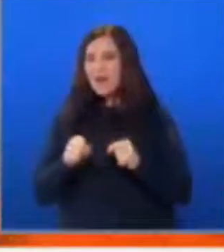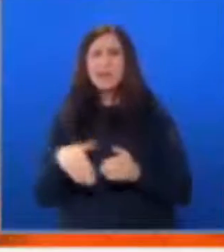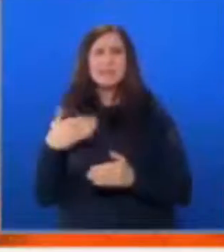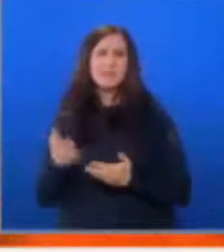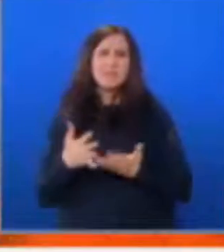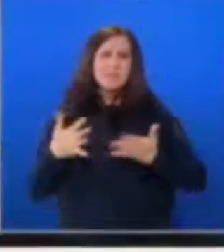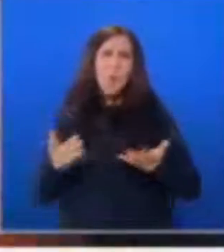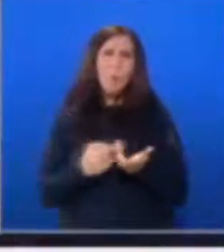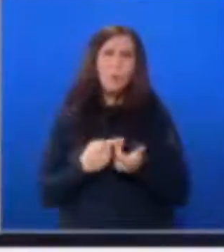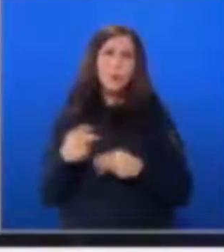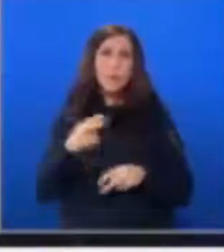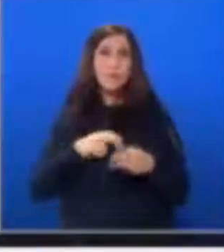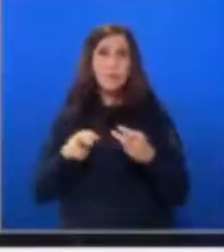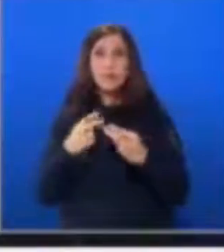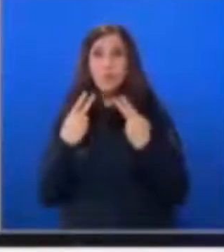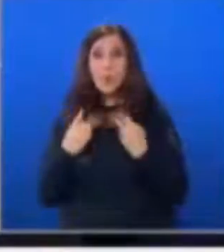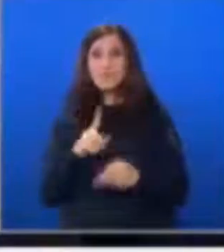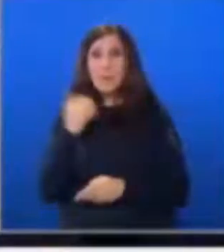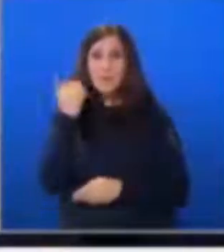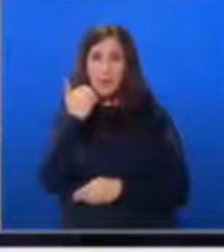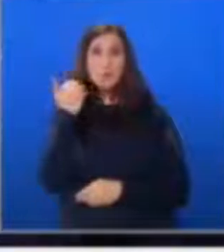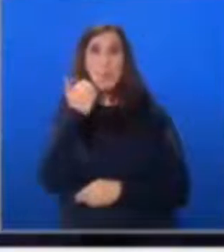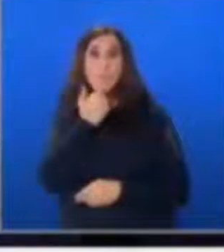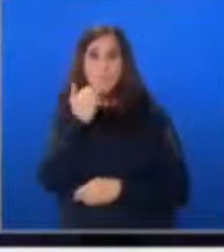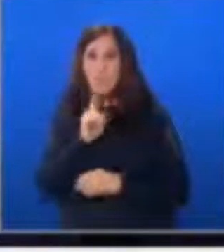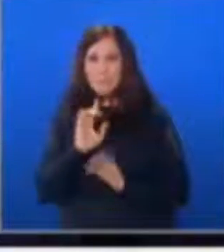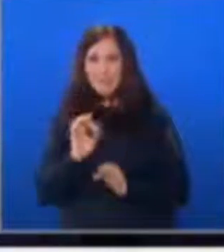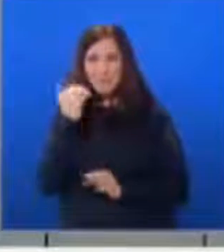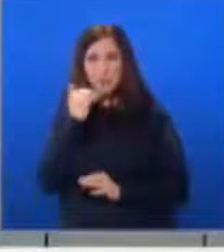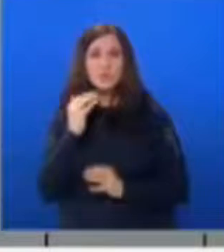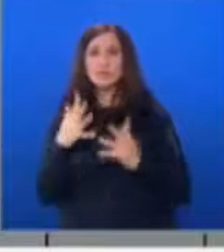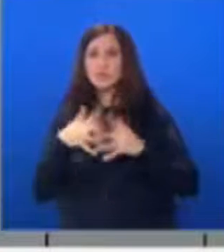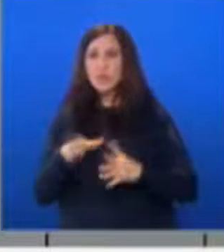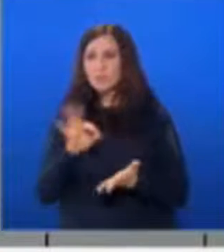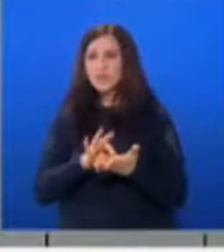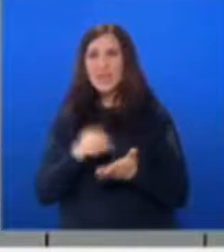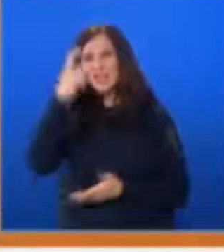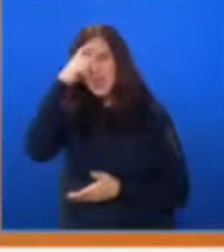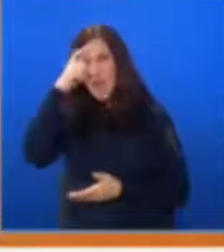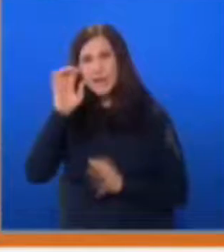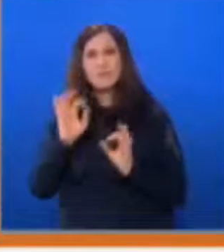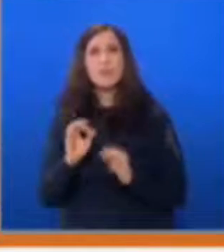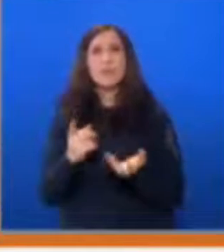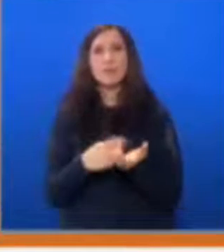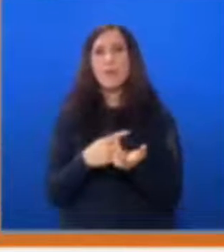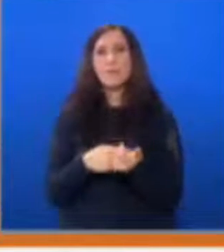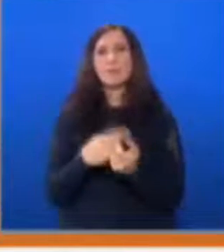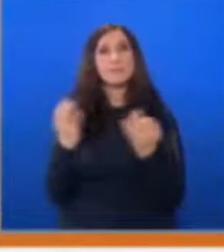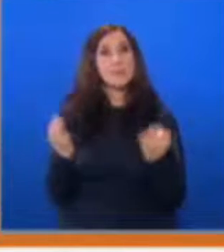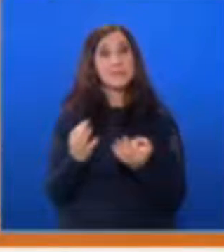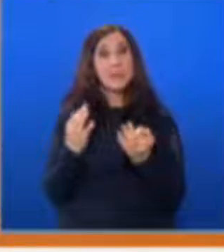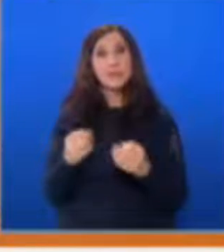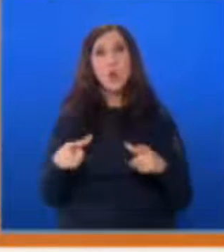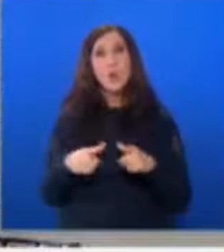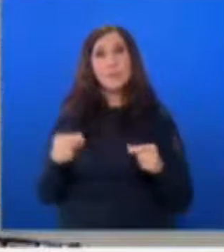след многобройните проверки се оказала неправилната експлоатация на съоръжението. На посещение в Чаира в момента за пореден път са специалисти